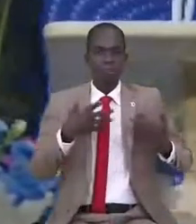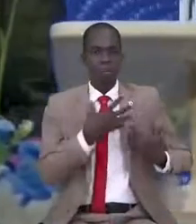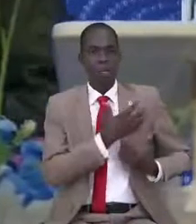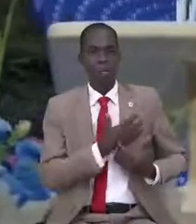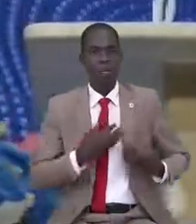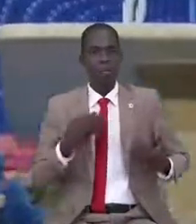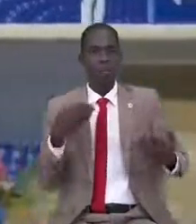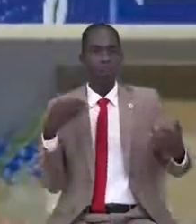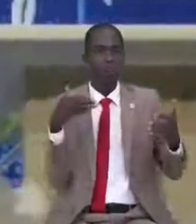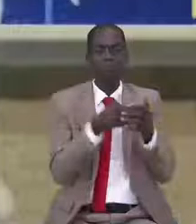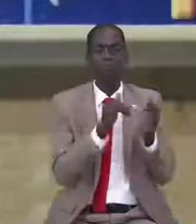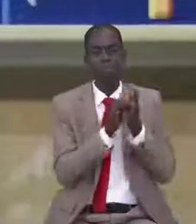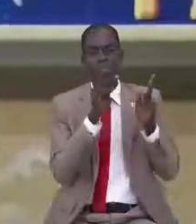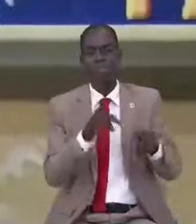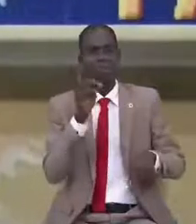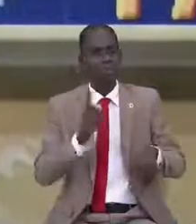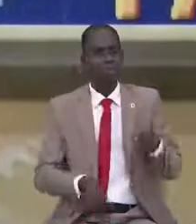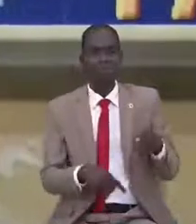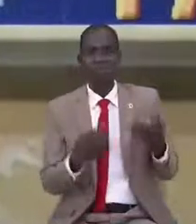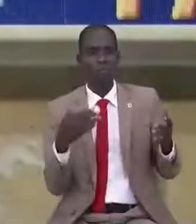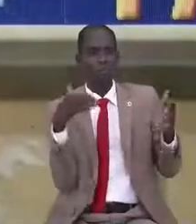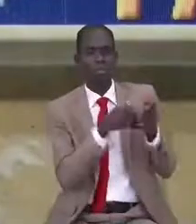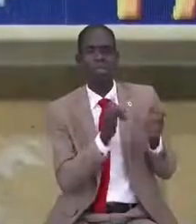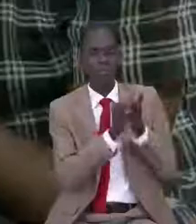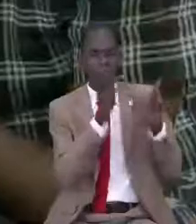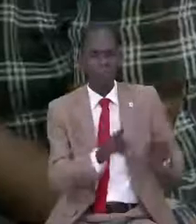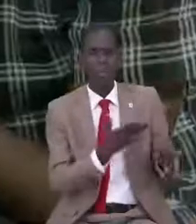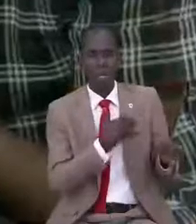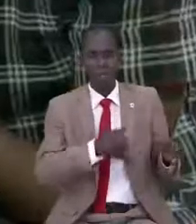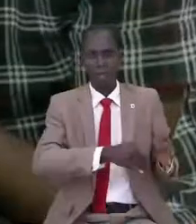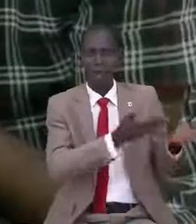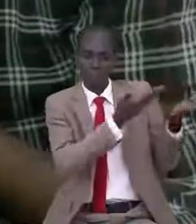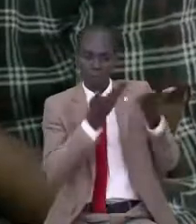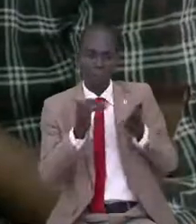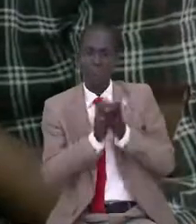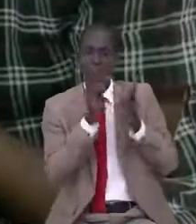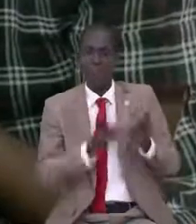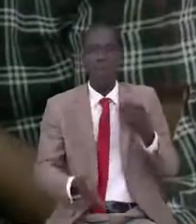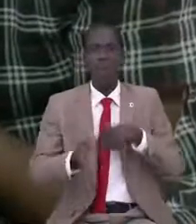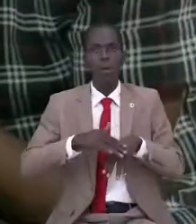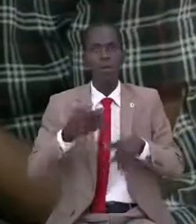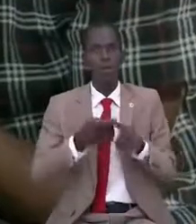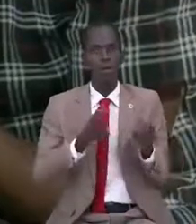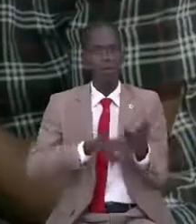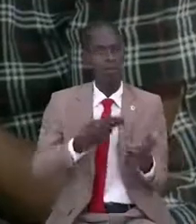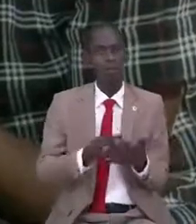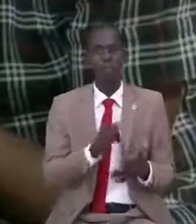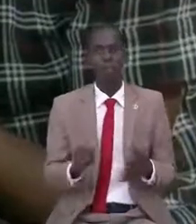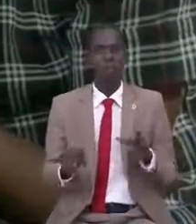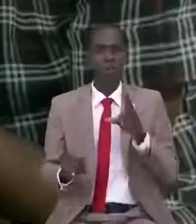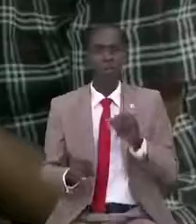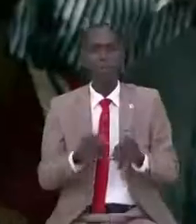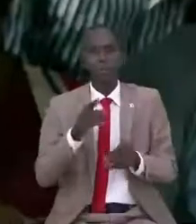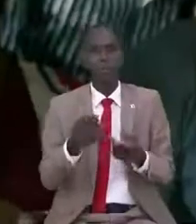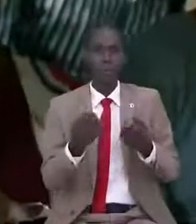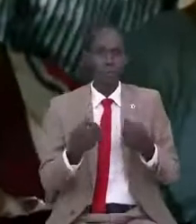critique. Tu ne peux pas critiquer quelqu'un et puis le ramener, le faire sortir de l'état de rétrogradation. Tu viens à